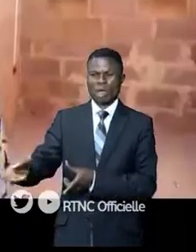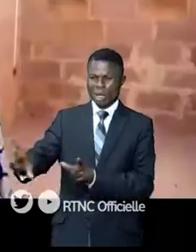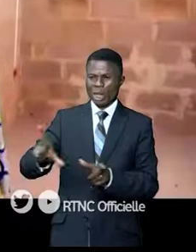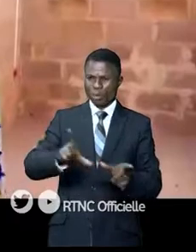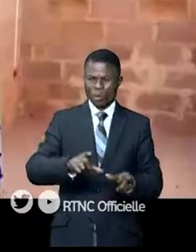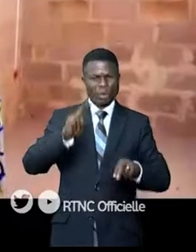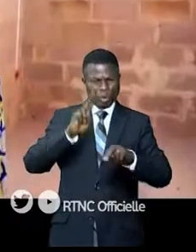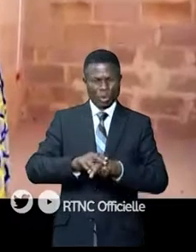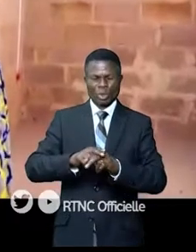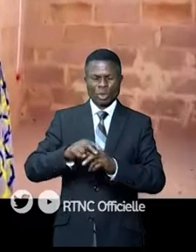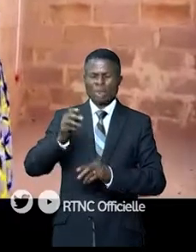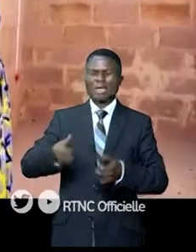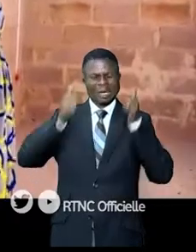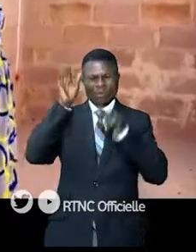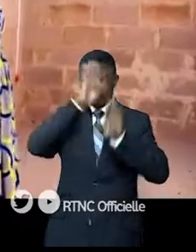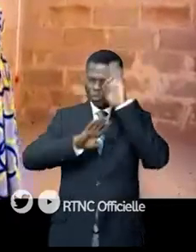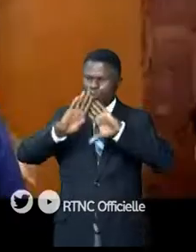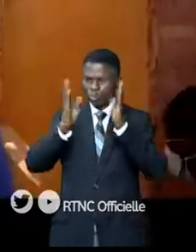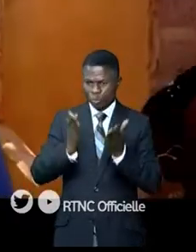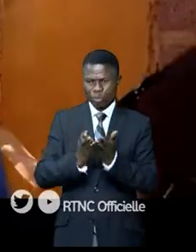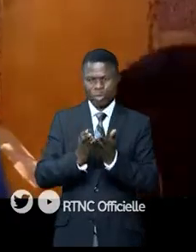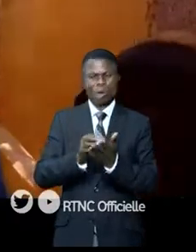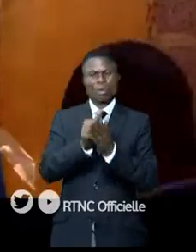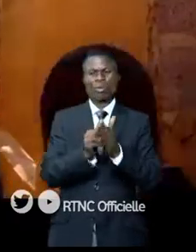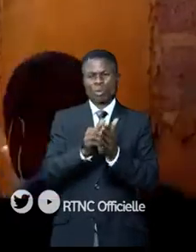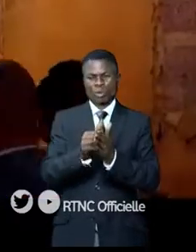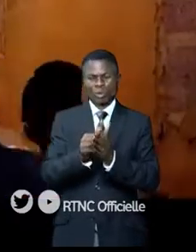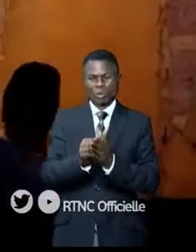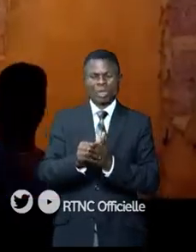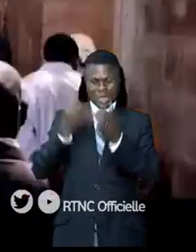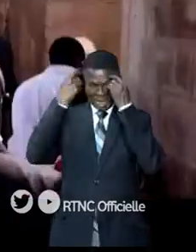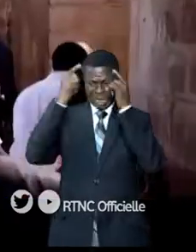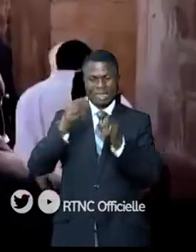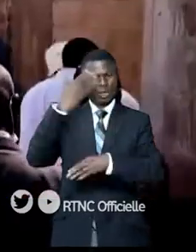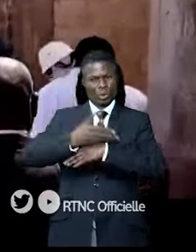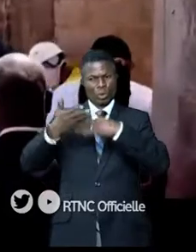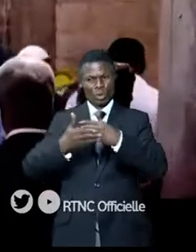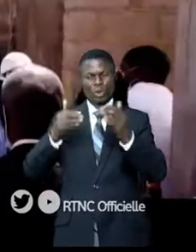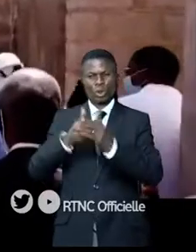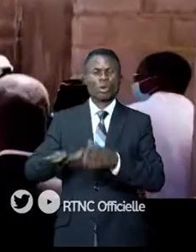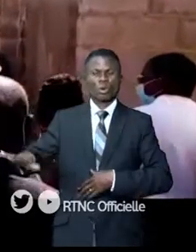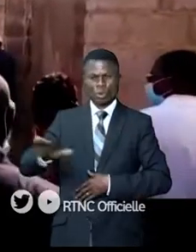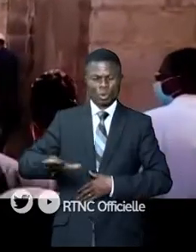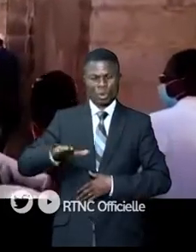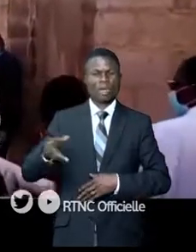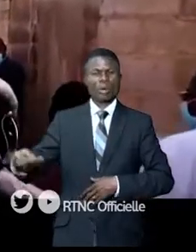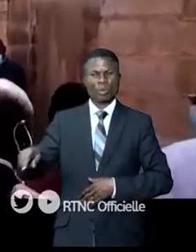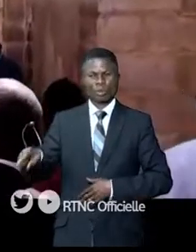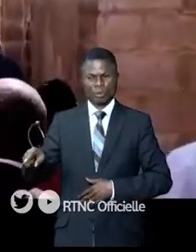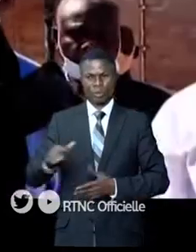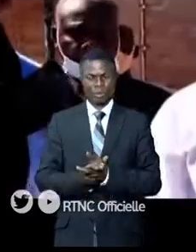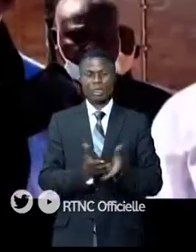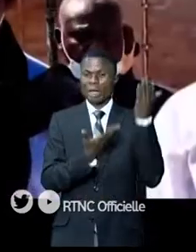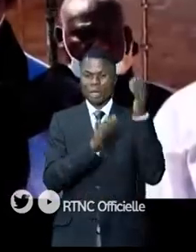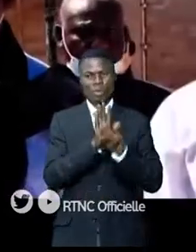refuse toute distraction, tentant à fragiliser cet élan de construction entrepris dans sa province. Pour moi, c'est